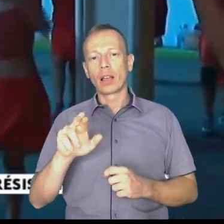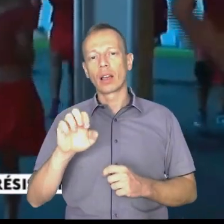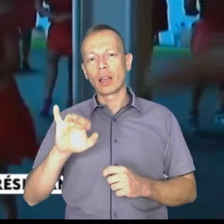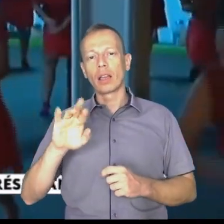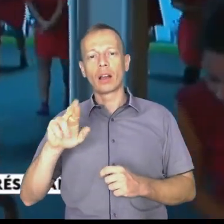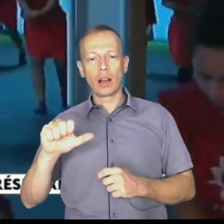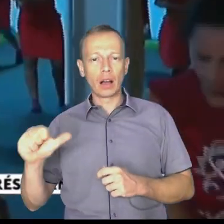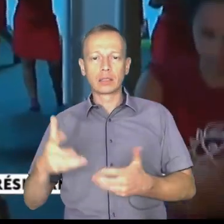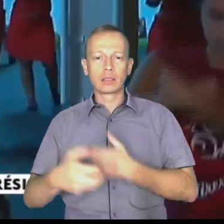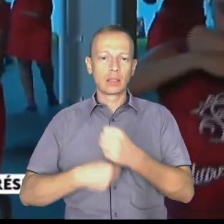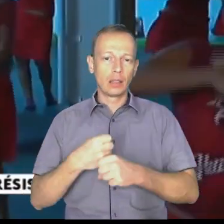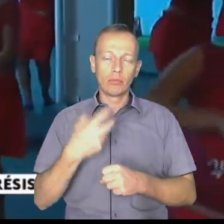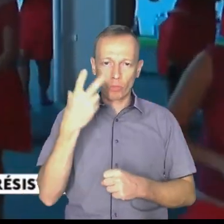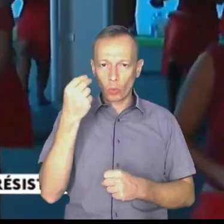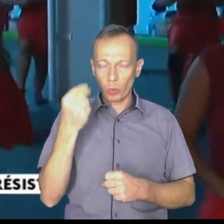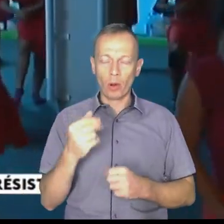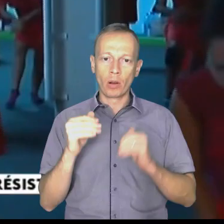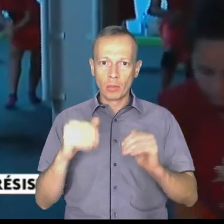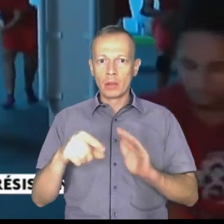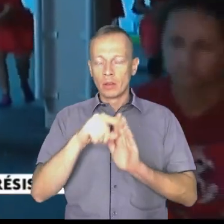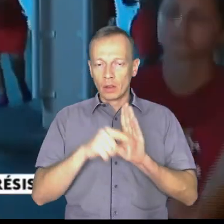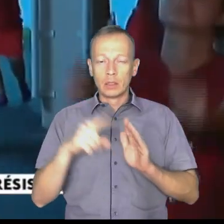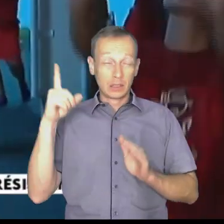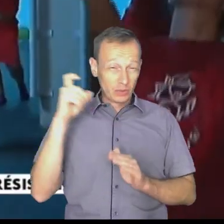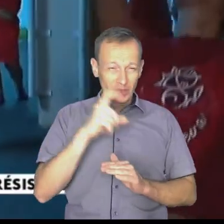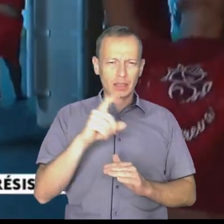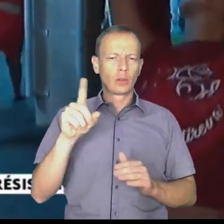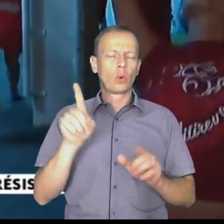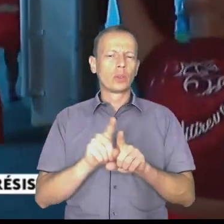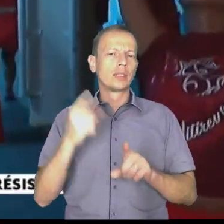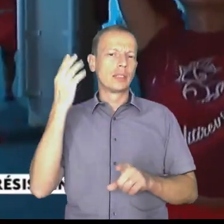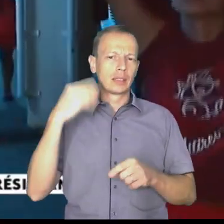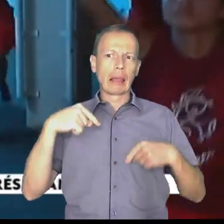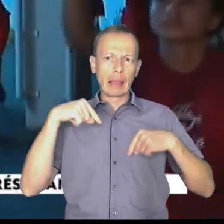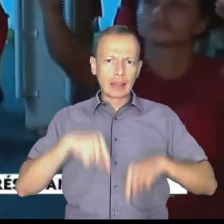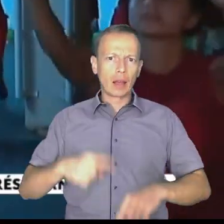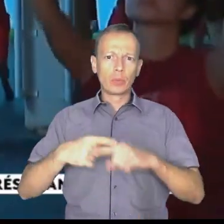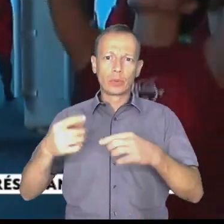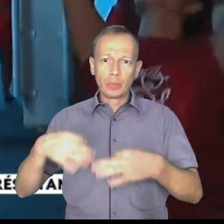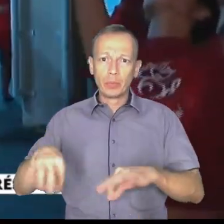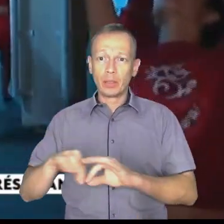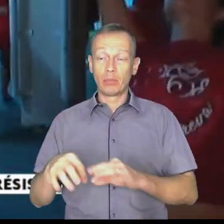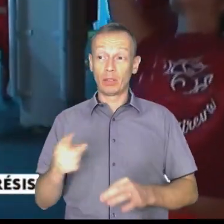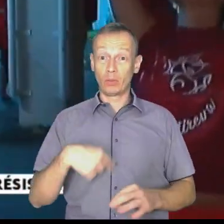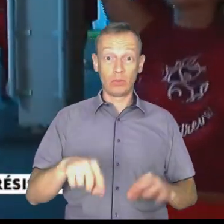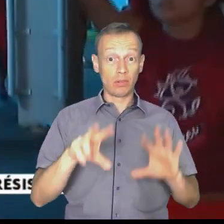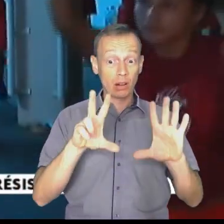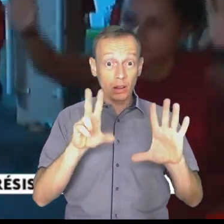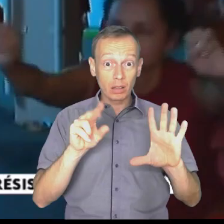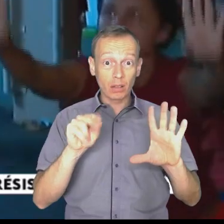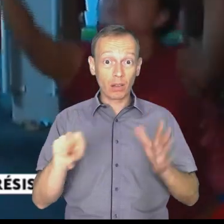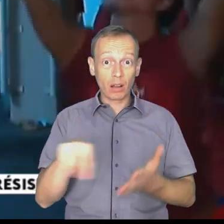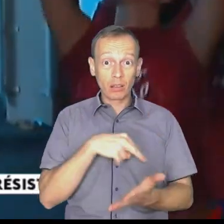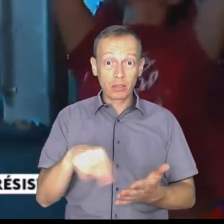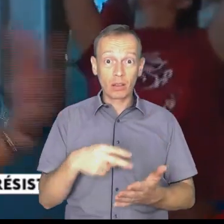Mais je comprends bien les difficultés que le pays a, que l'État a. Mais vraiment, nous ne pouvons pas danser à 80 danseurs, danseuses